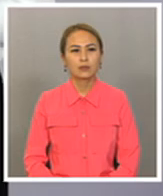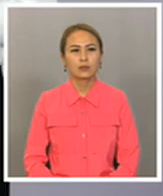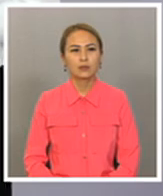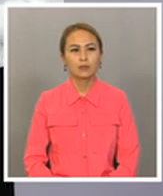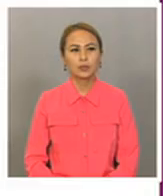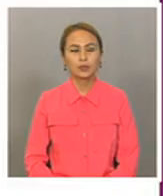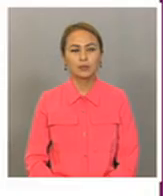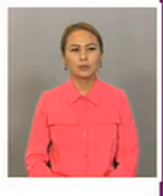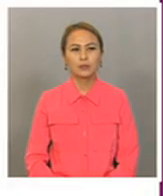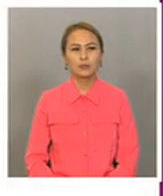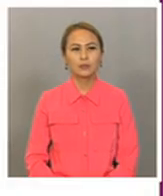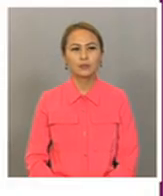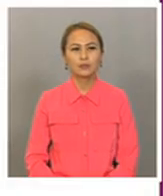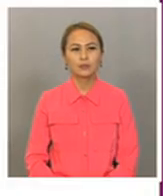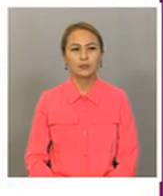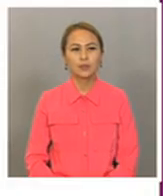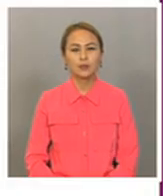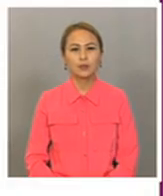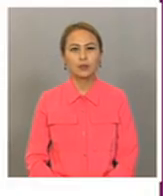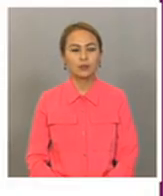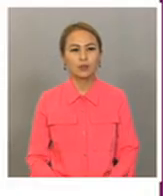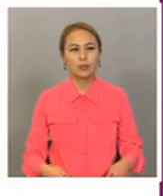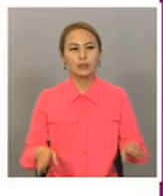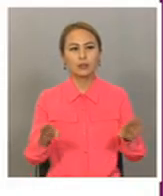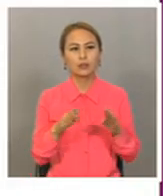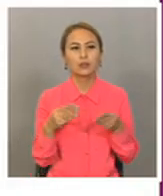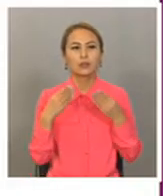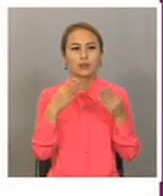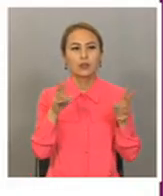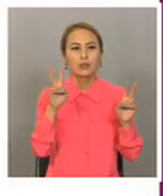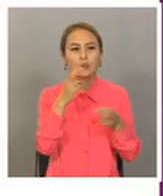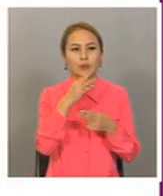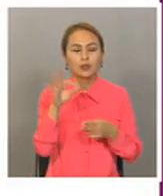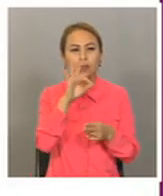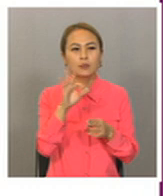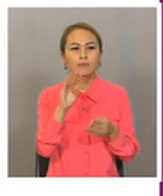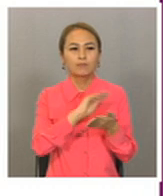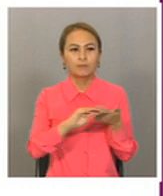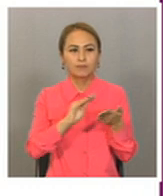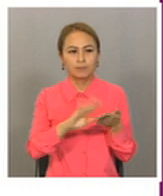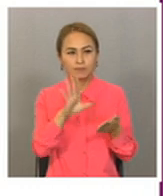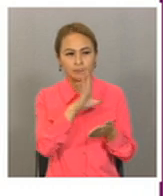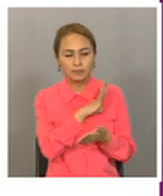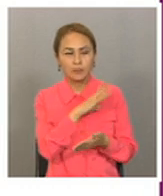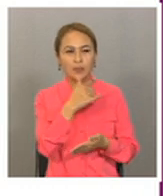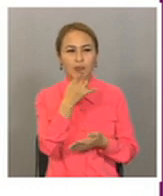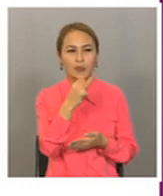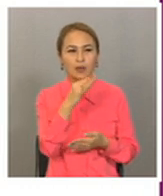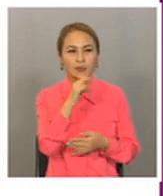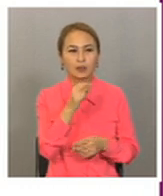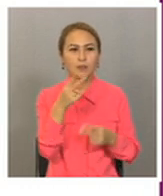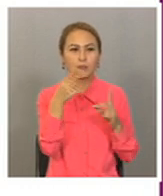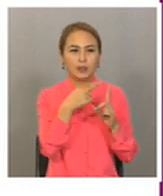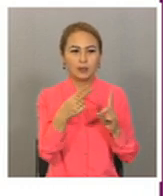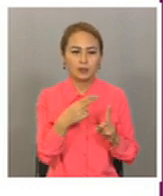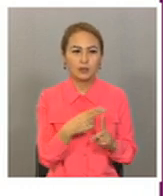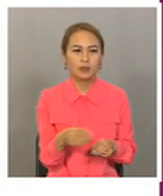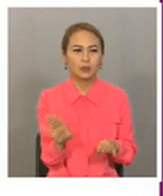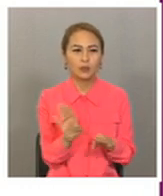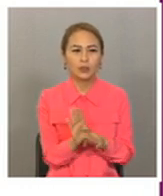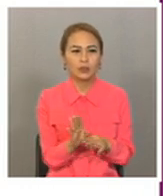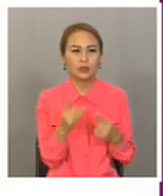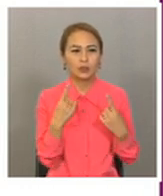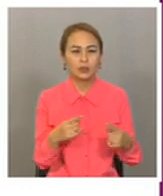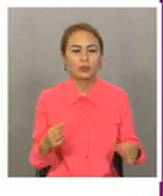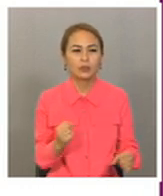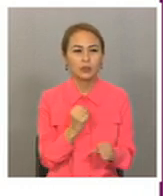Бүгінгі сабақта ұсынылған тақырып бойынша деректер жинақтадыңыз. Деректерді графиктік мәтін, оның